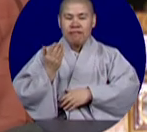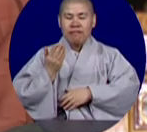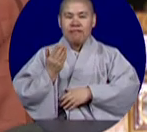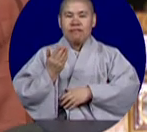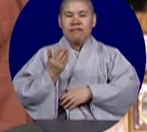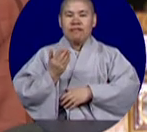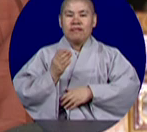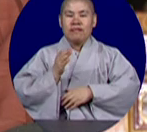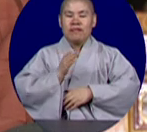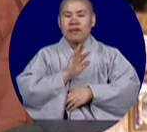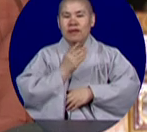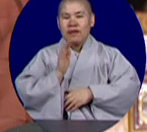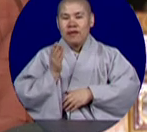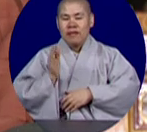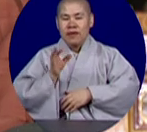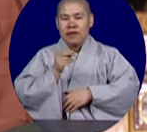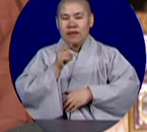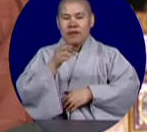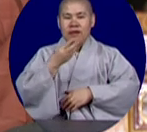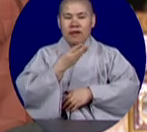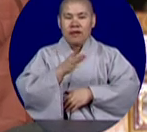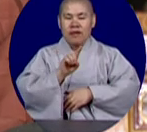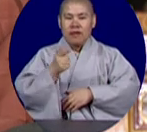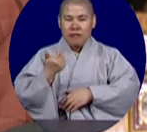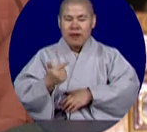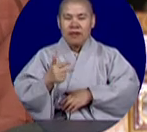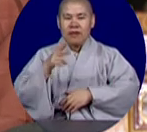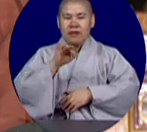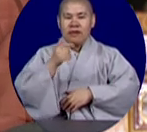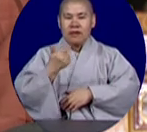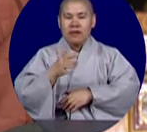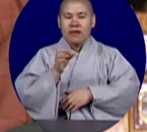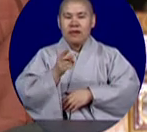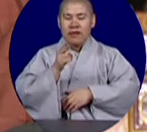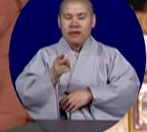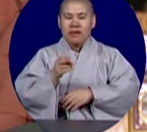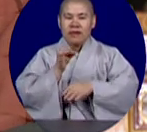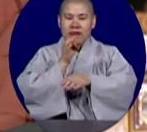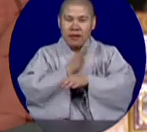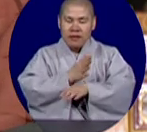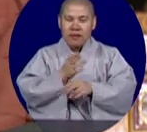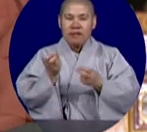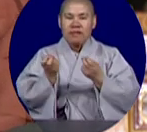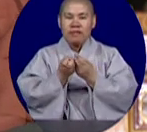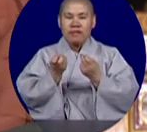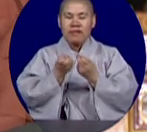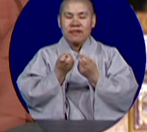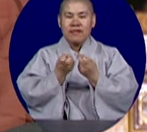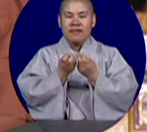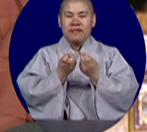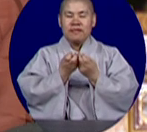그걸 열반이라고 그러고 그걸 진여라고 합니다. 아주 간단한 방법이에요.